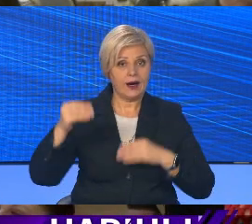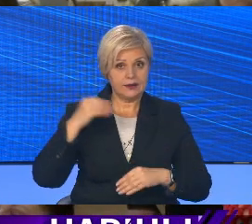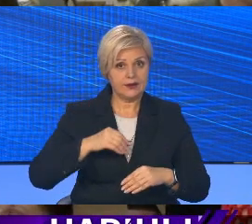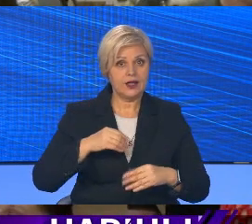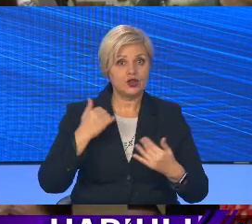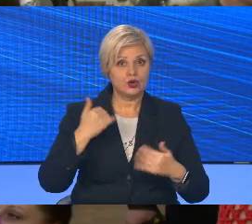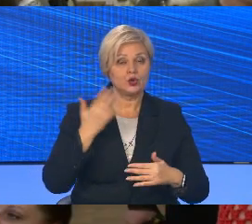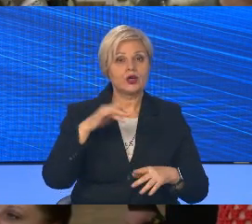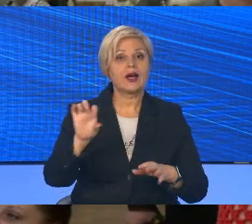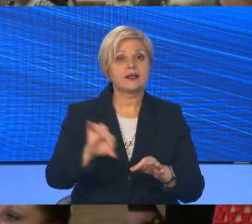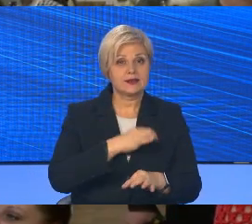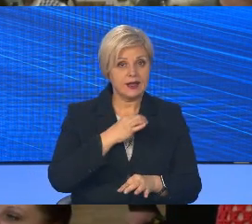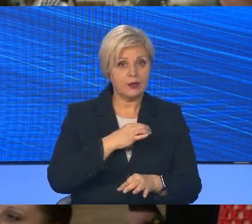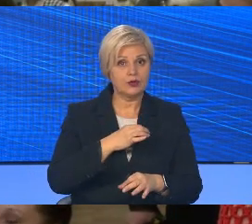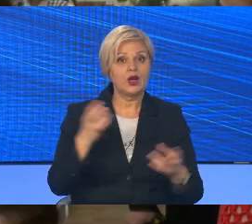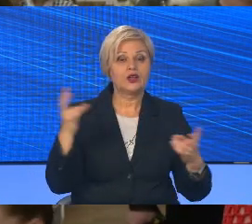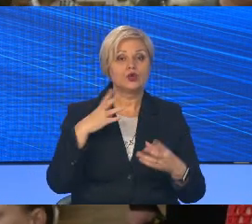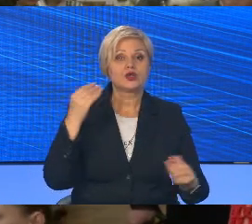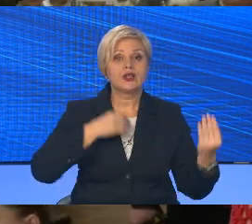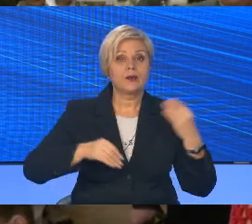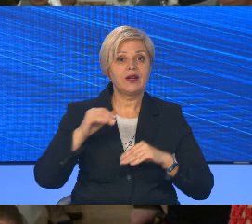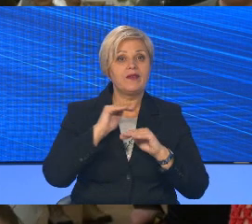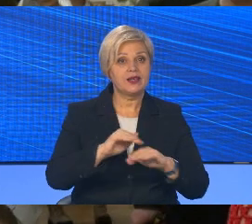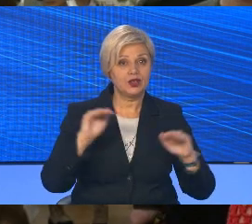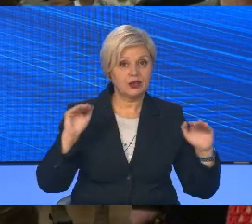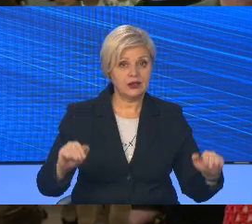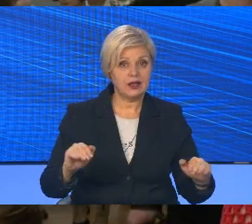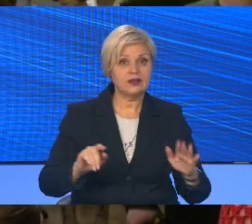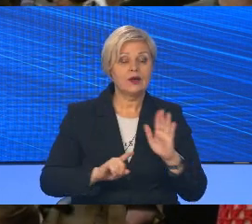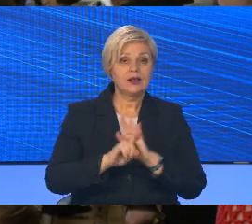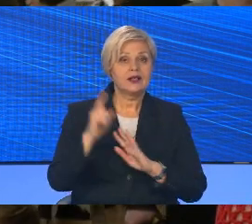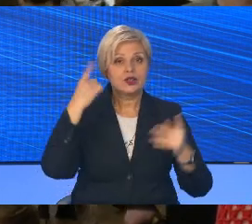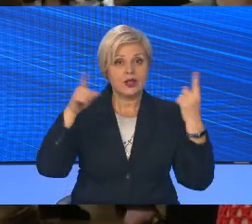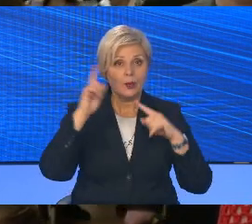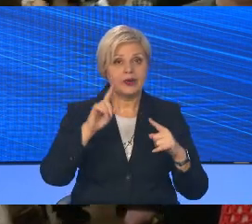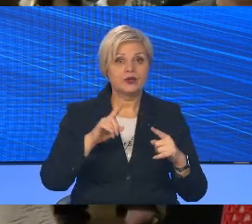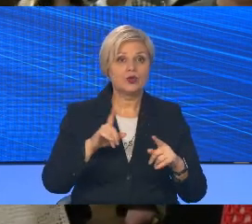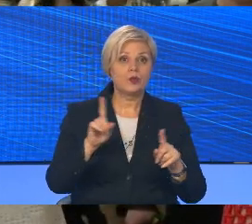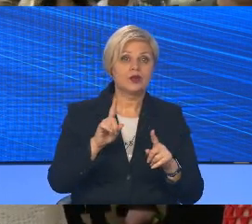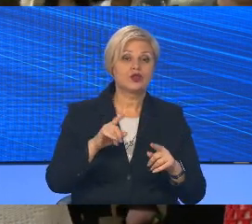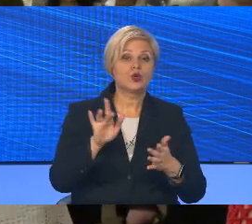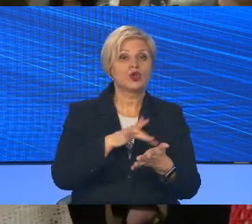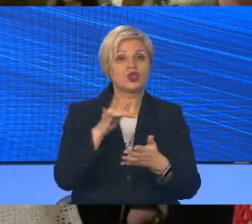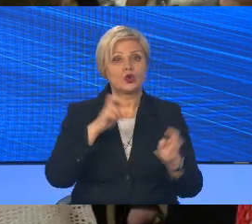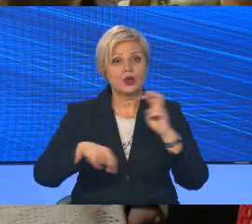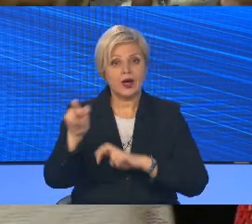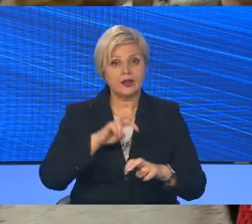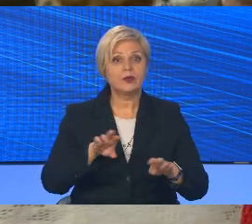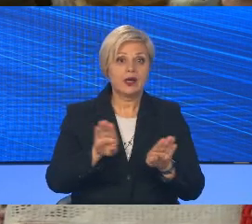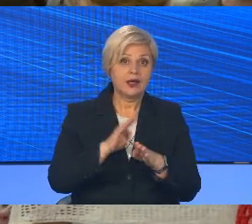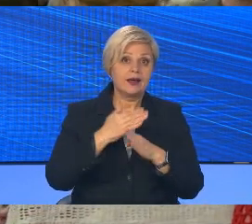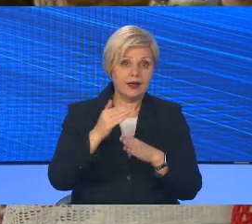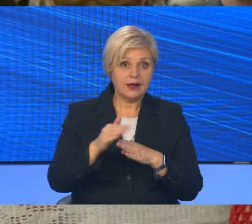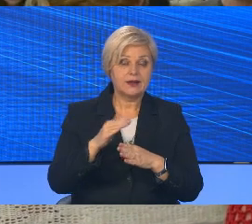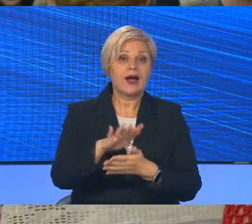когда вышла замуж. Нужны были вещи детям, начала что-то придумывать свое, по журналам искать. Ну и так все